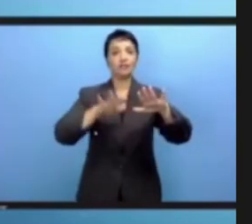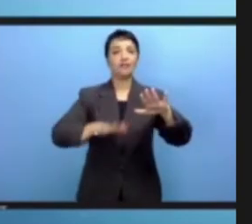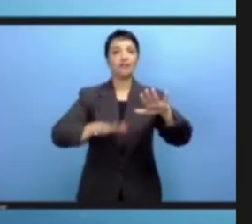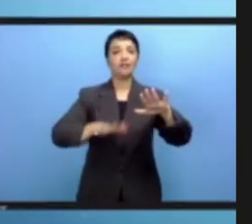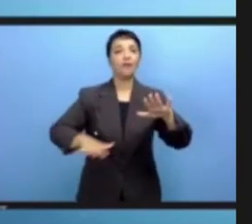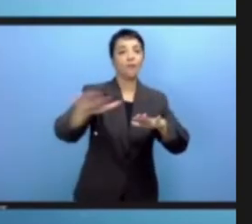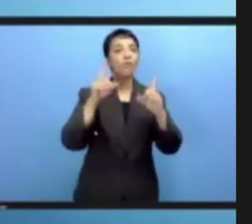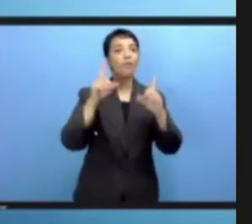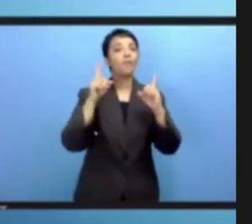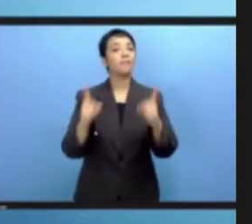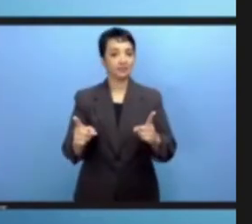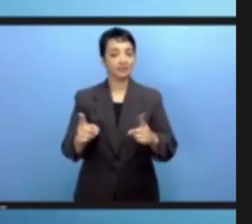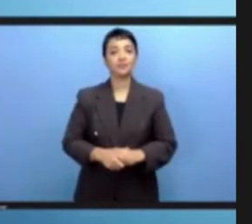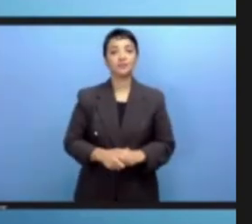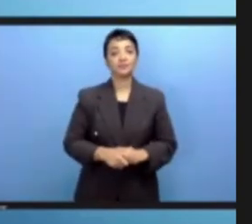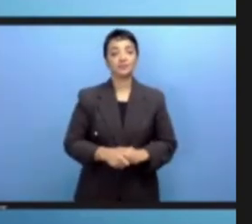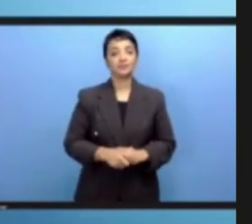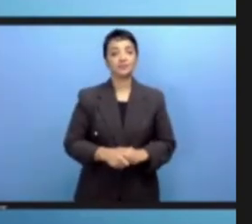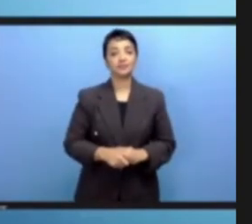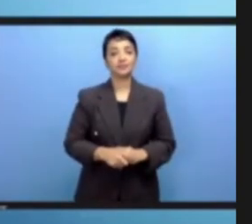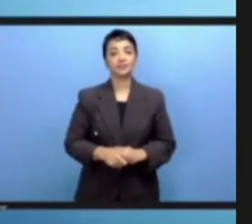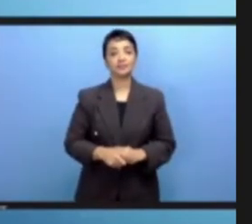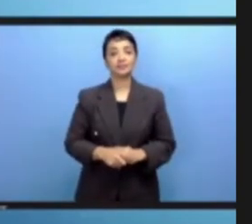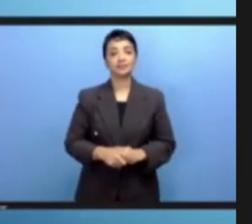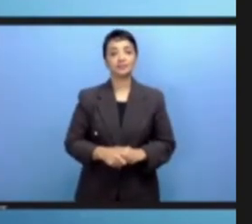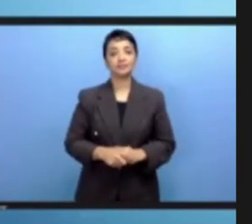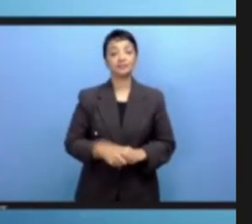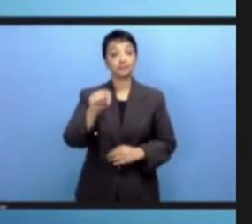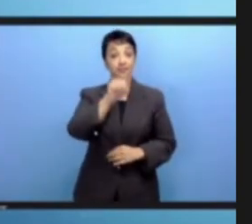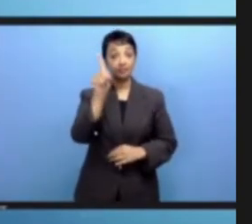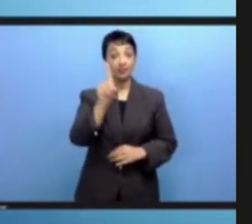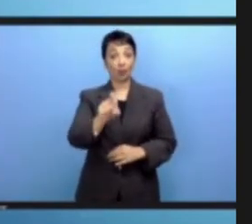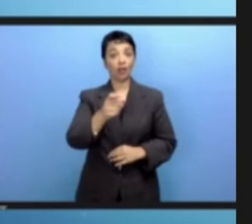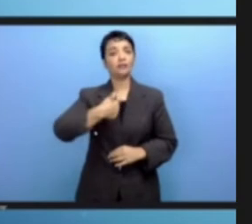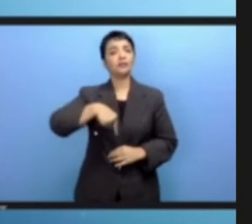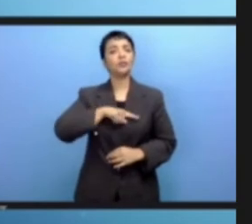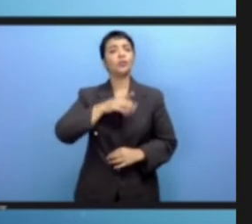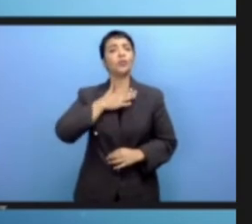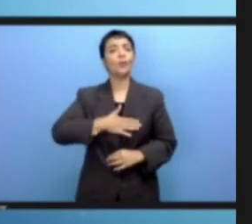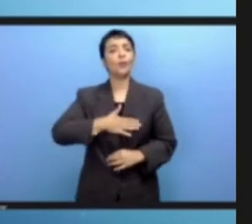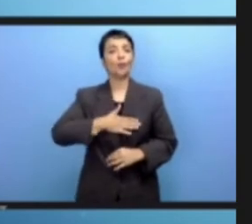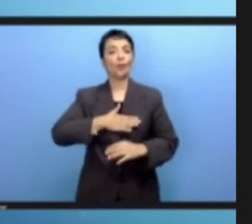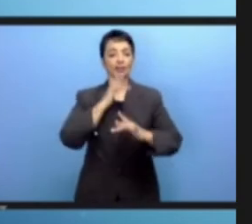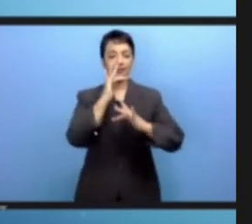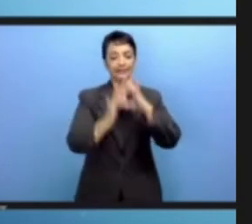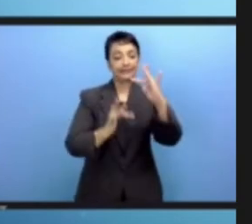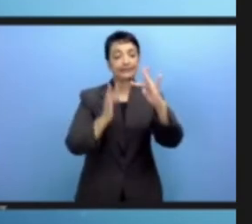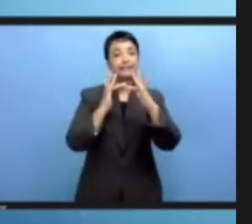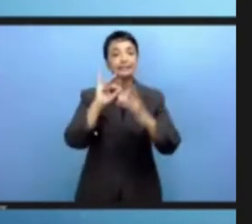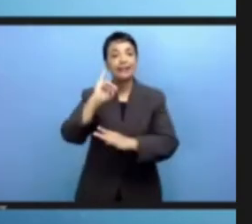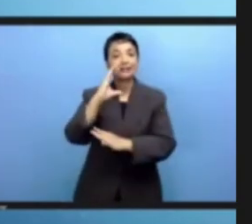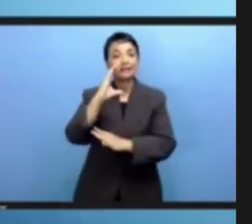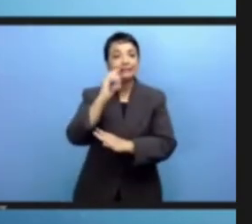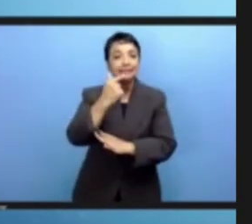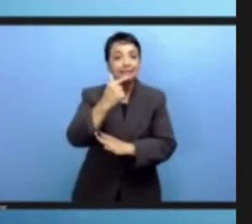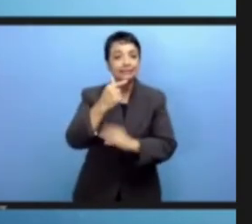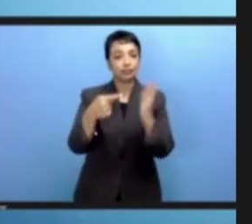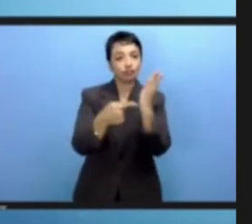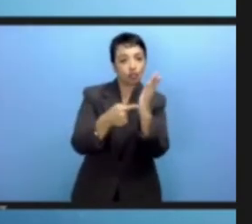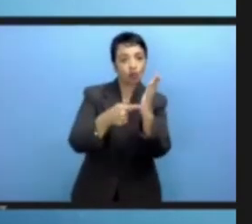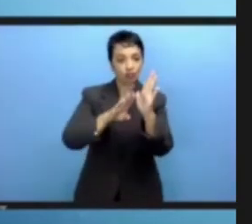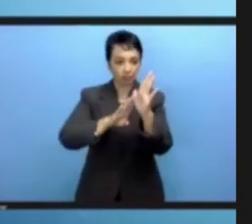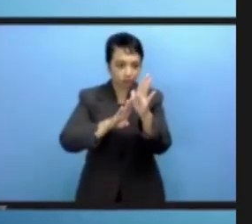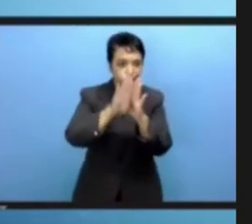qui soit favorable pour tous, se lie étroitement au développement